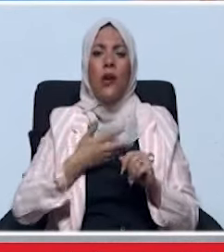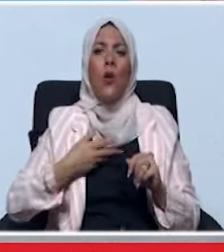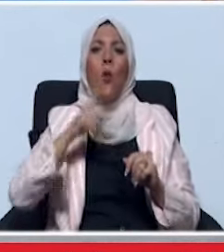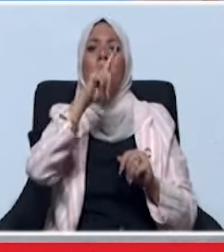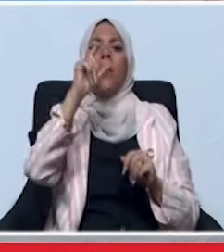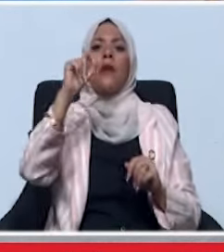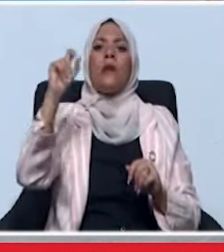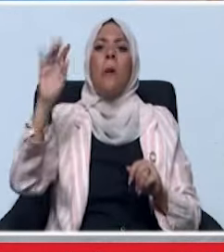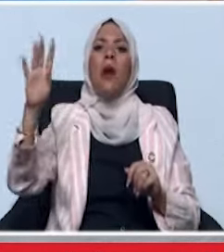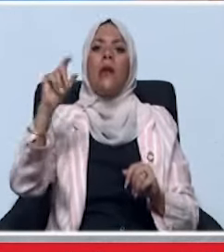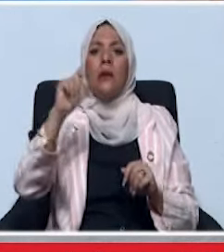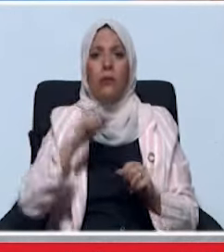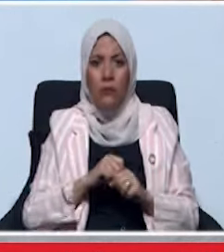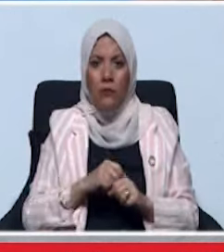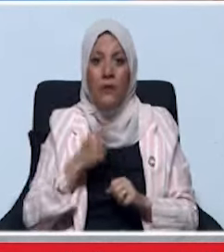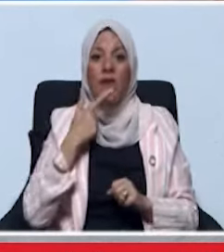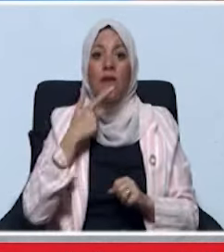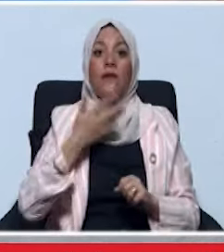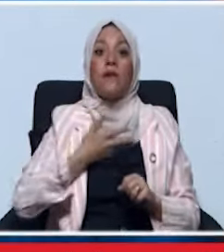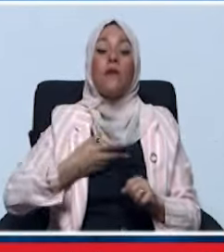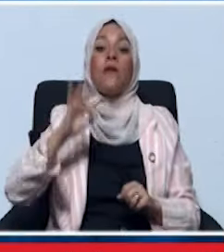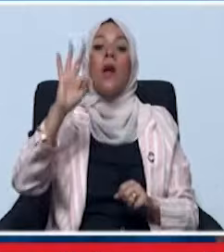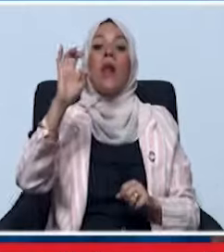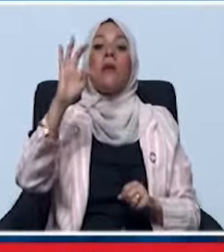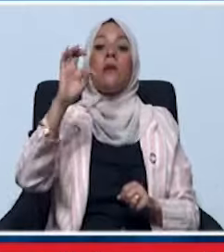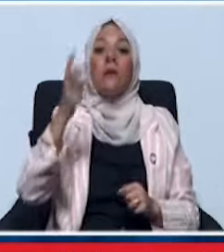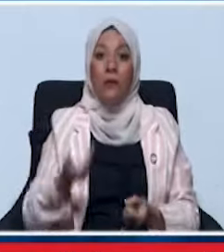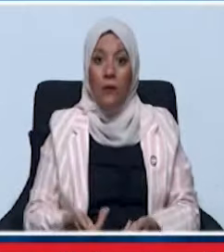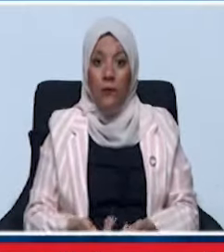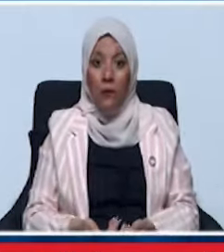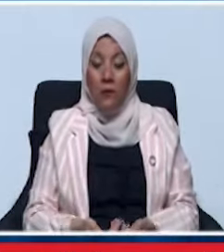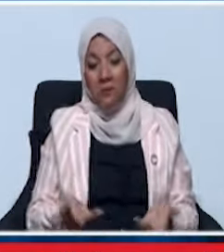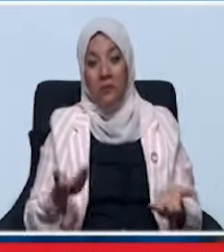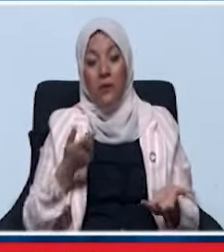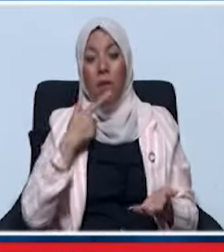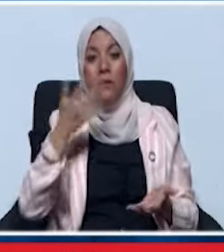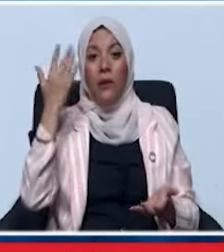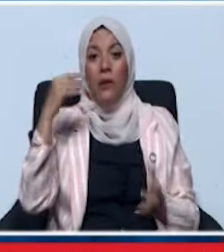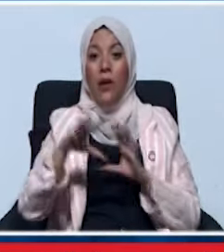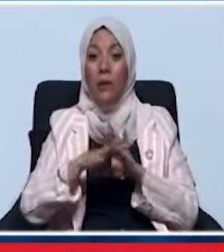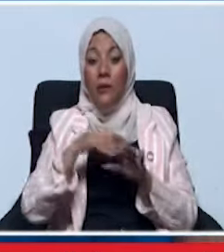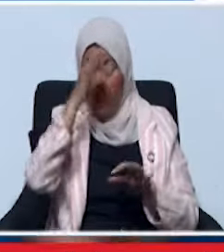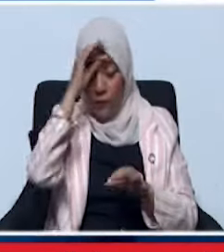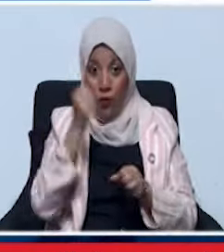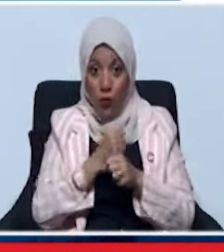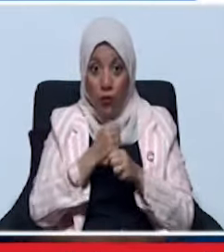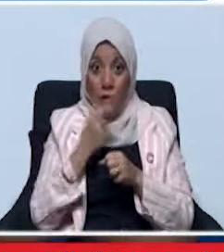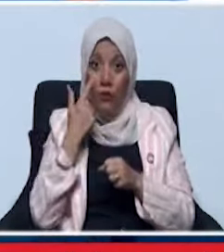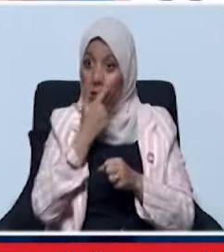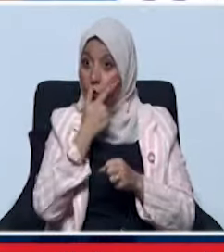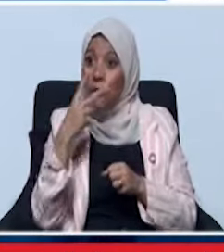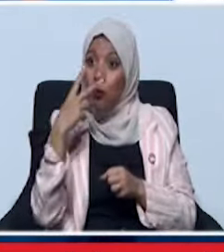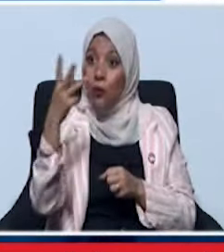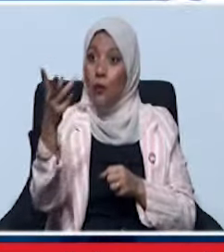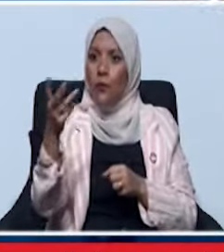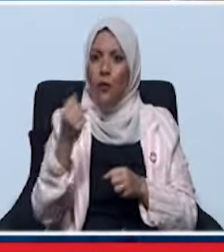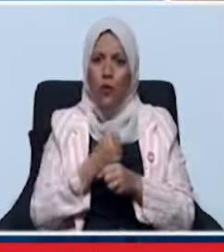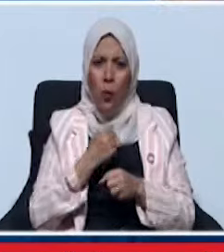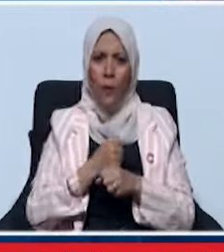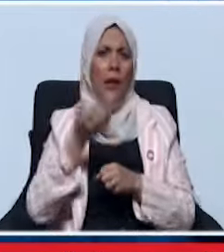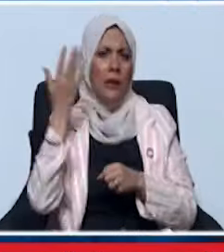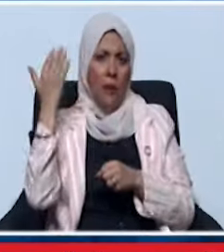94 يعني نتكلم بالظبط في 30 سنة. حضرتك شوف العمل ده وكأنه موجود النهاردة. طبعا اما تبص على علي علي والوتد